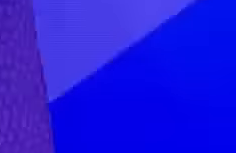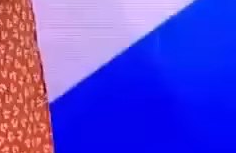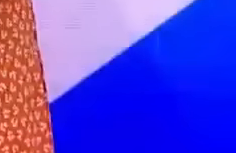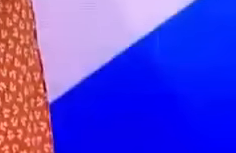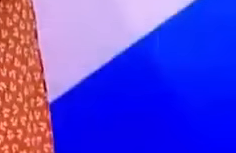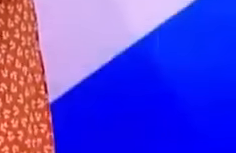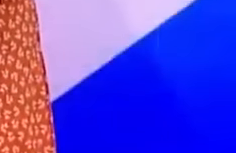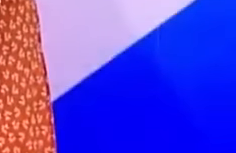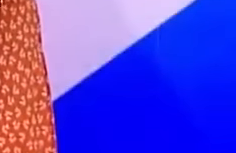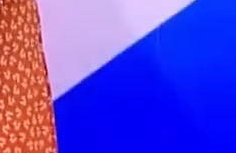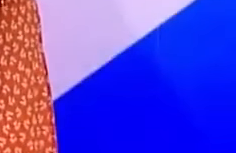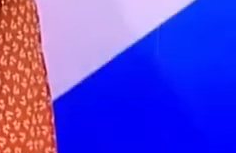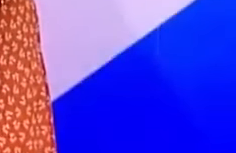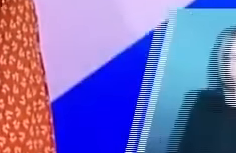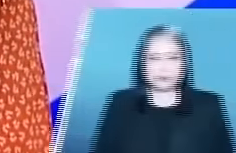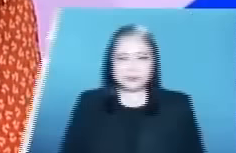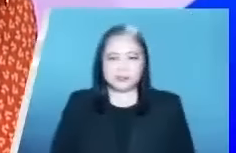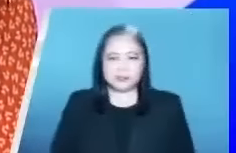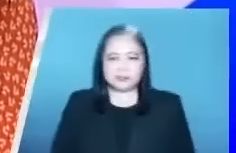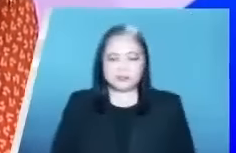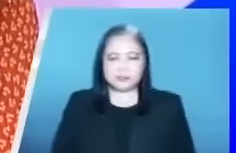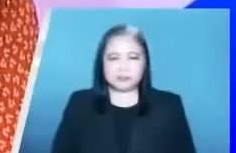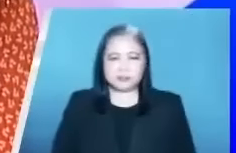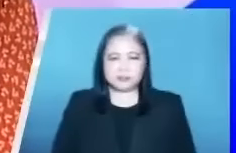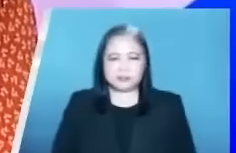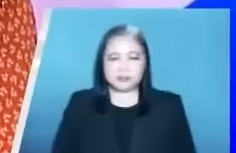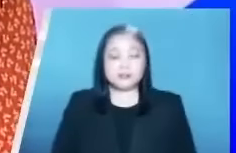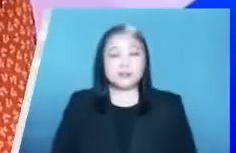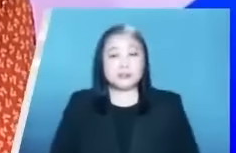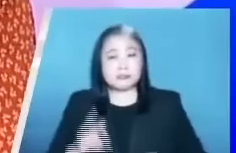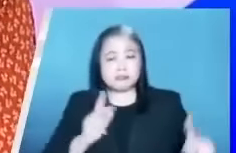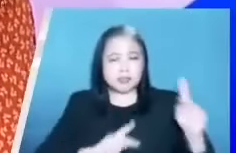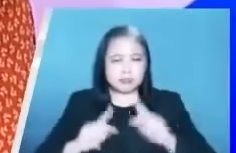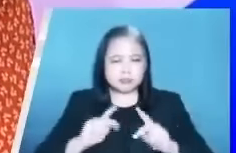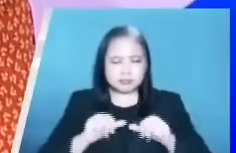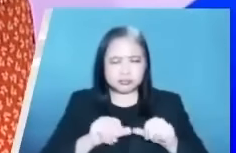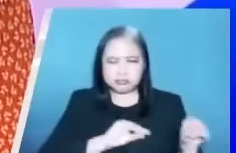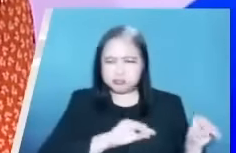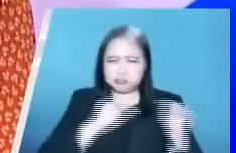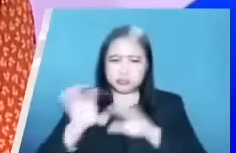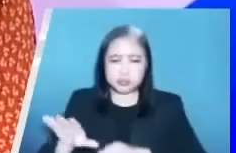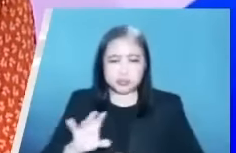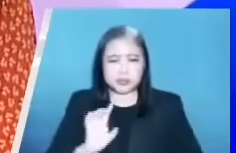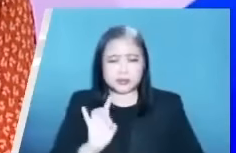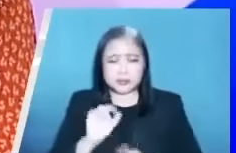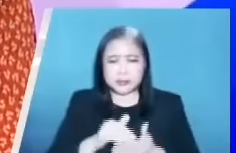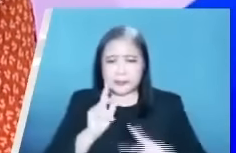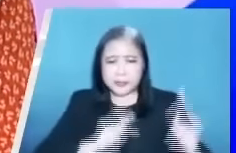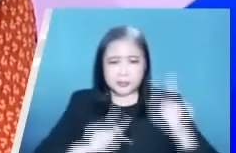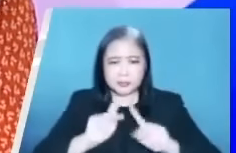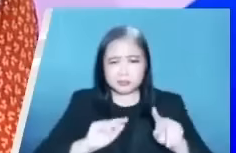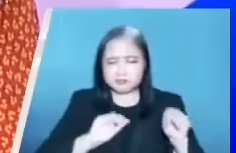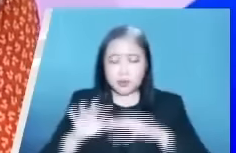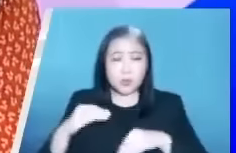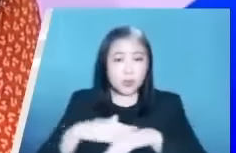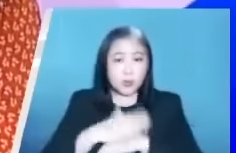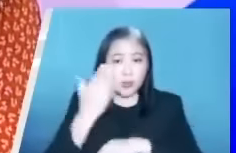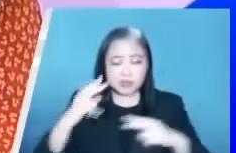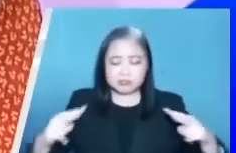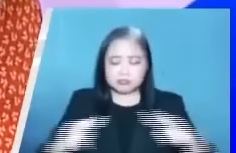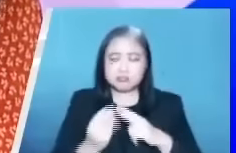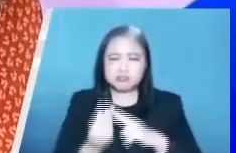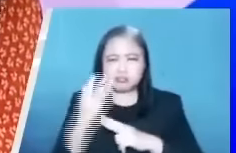balita patuloy na pinalilikas sa nasa 87,000 residenteng apektado ng pagputok ng Bulkang Kanlaon sa Negros Island